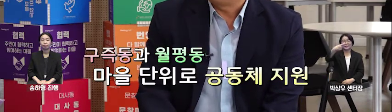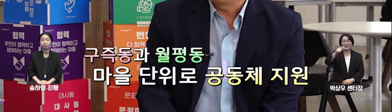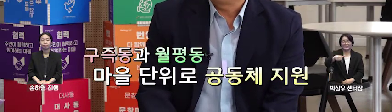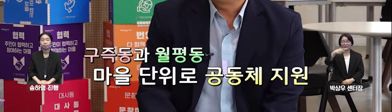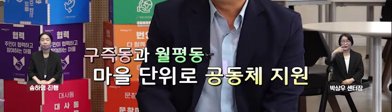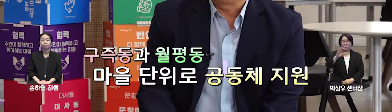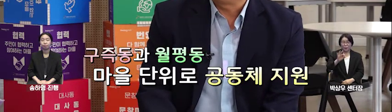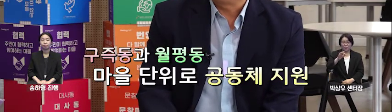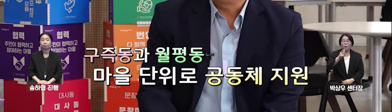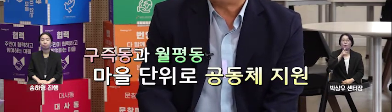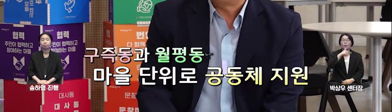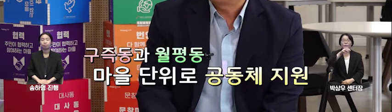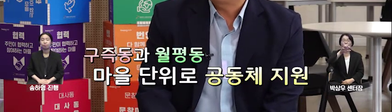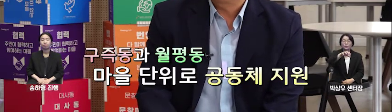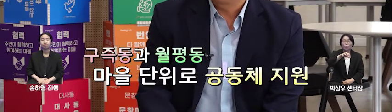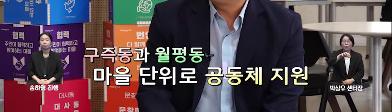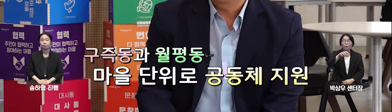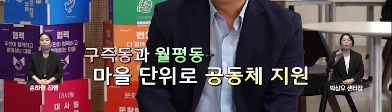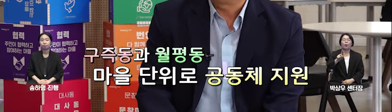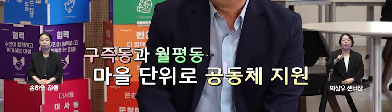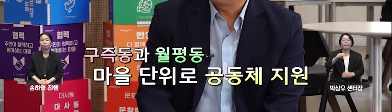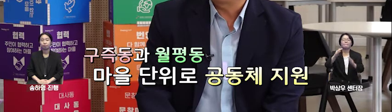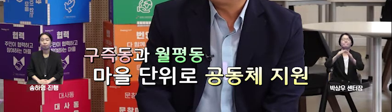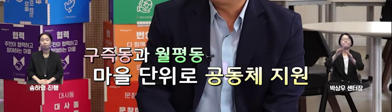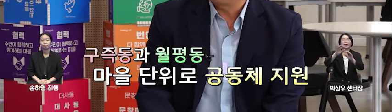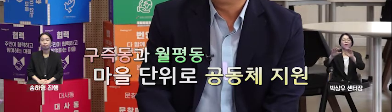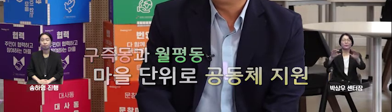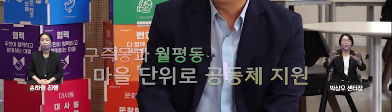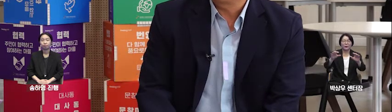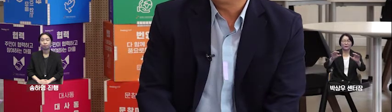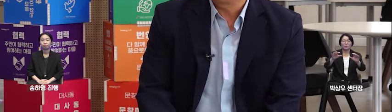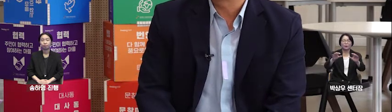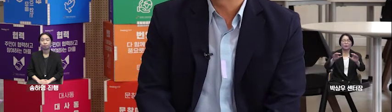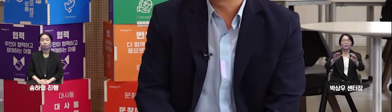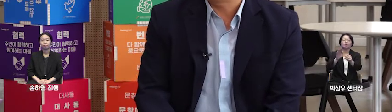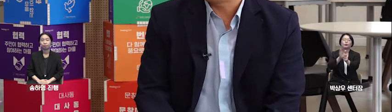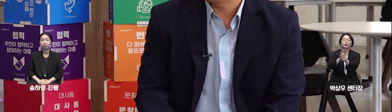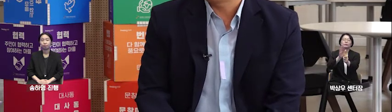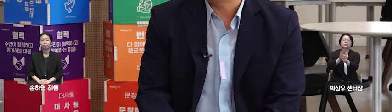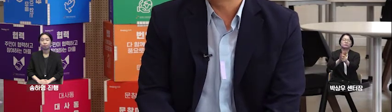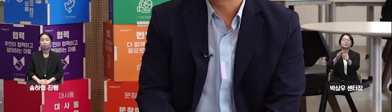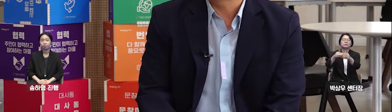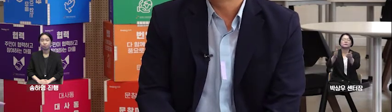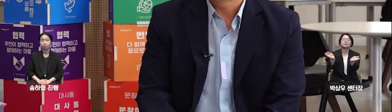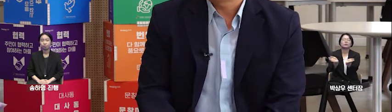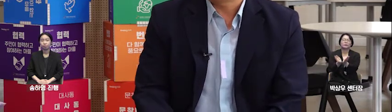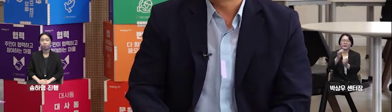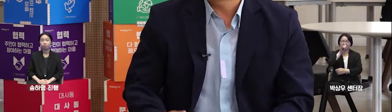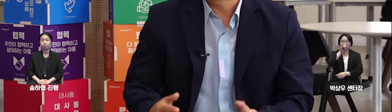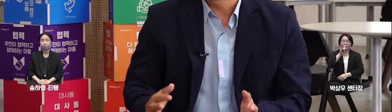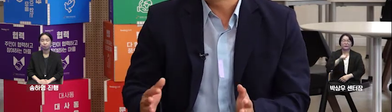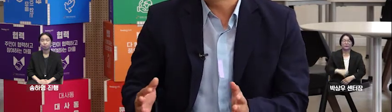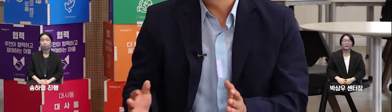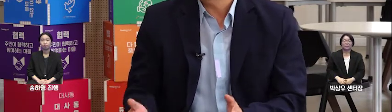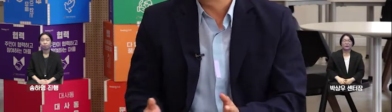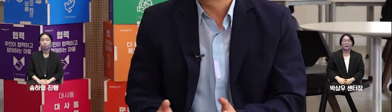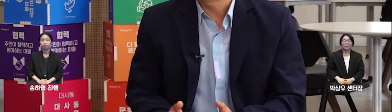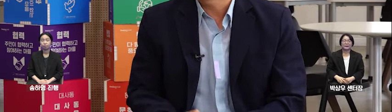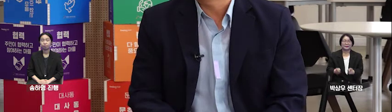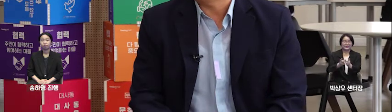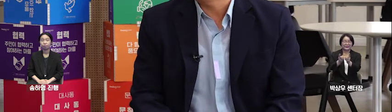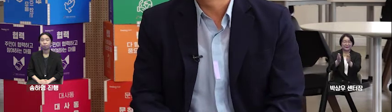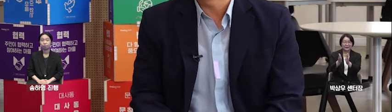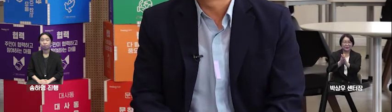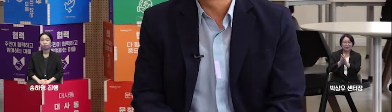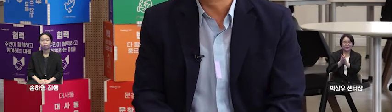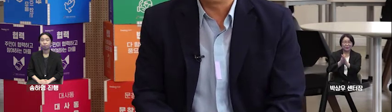구죽동하고 월평동에는 마을 단위의 또 공채 지원을 할 수 있는 조직도 있습니다. 그래서 정말 그 현장에서